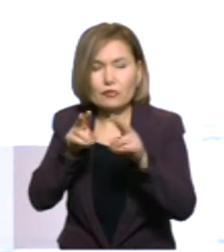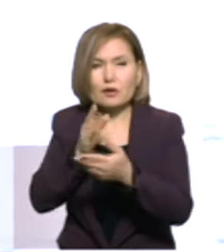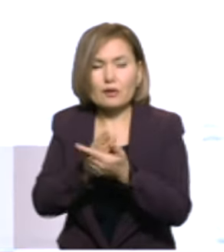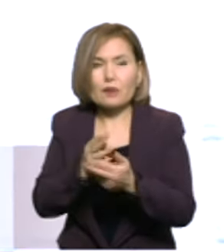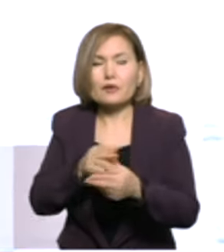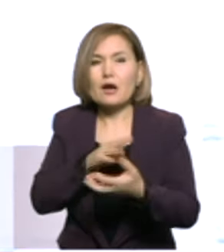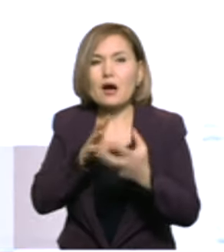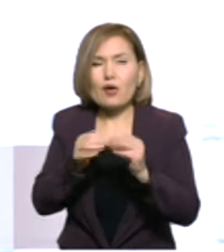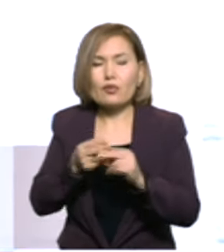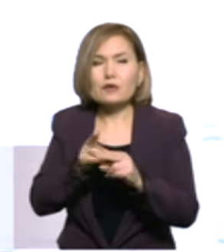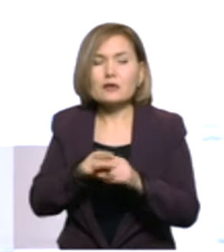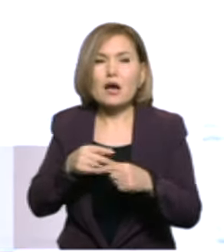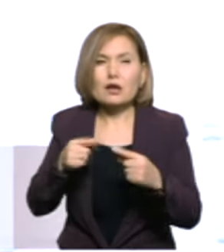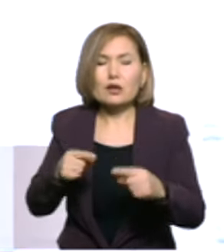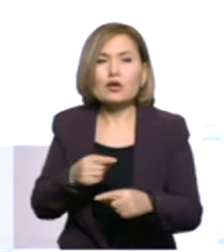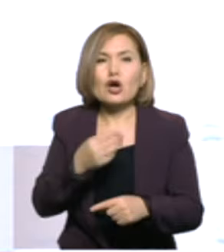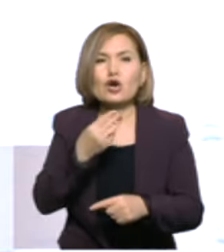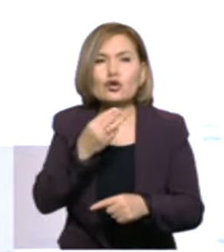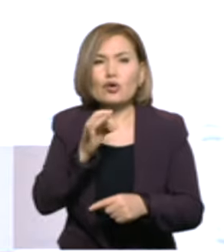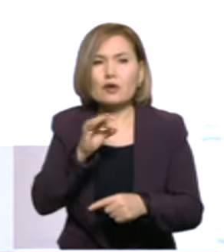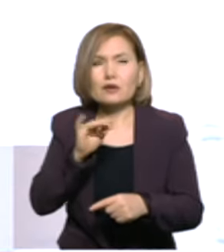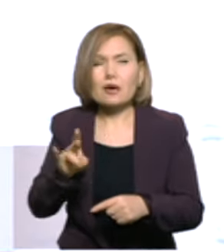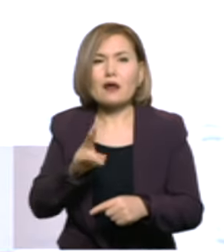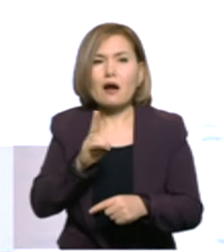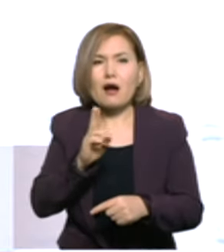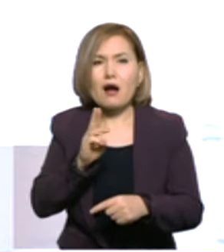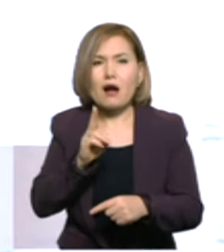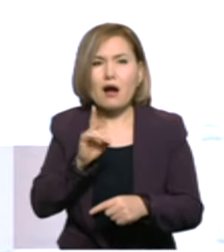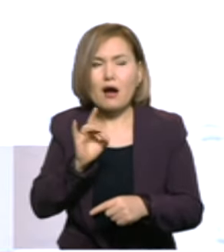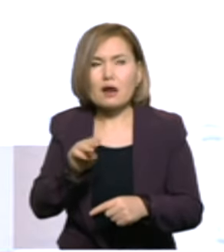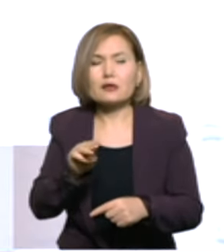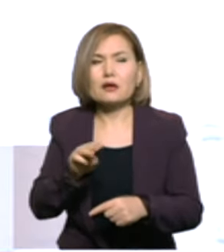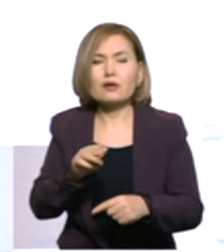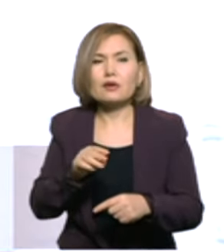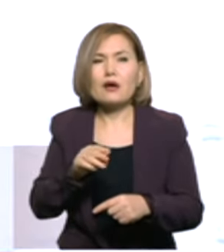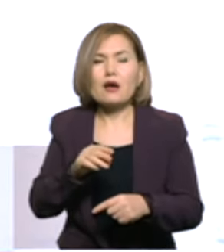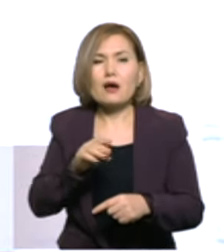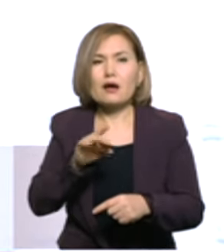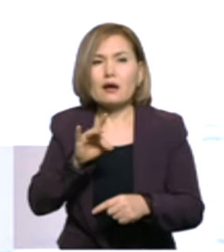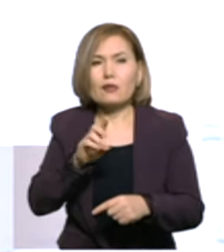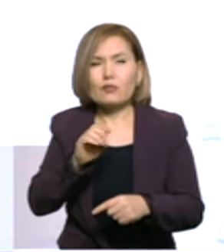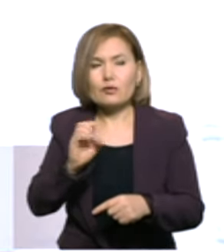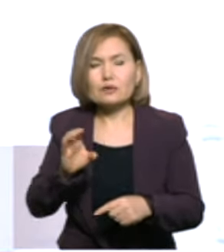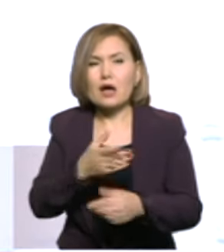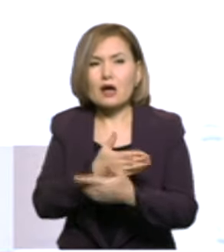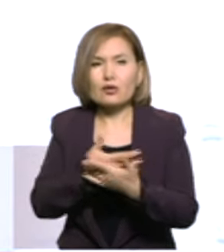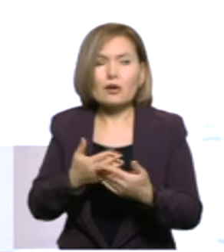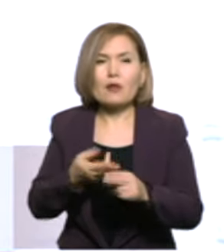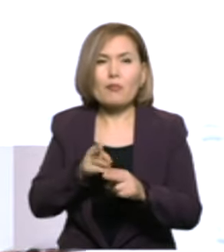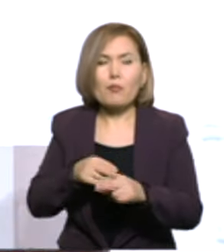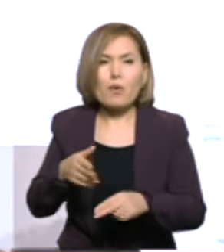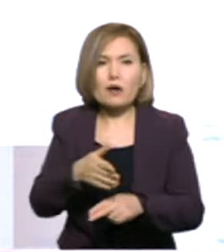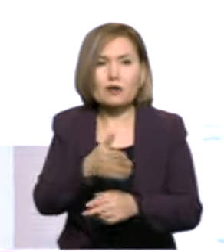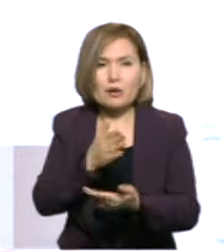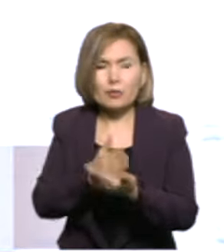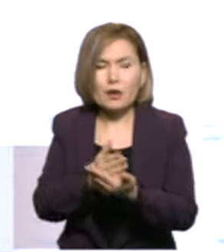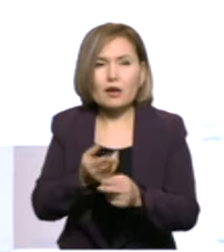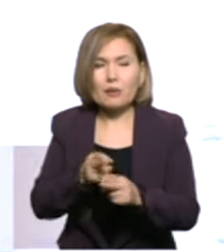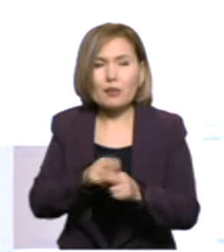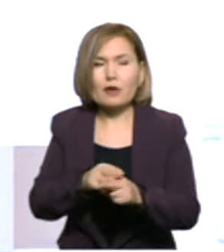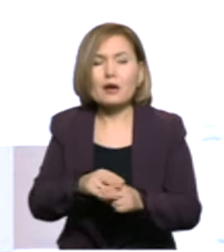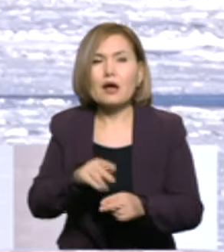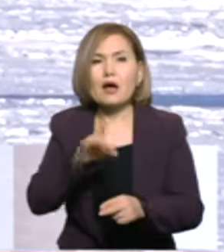қара балық, лин, сын. Карп деген балықтарына, рипус деген, пелет деген балықтарымда көбінесе